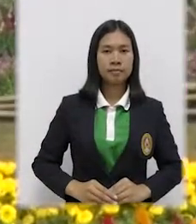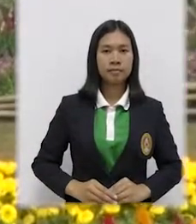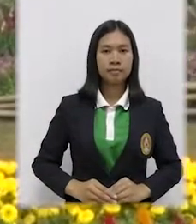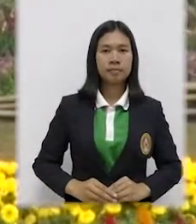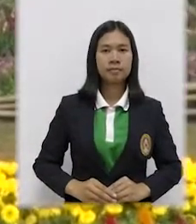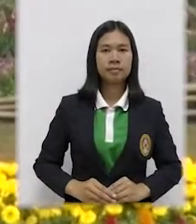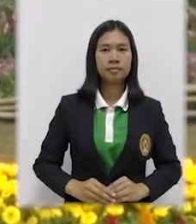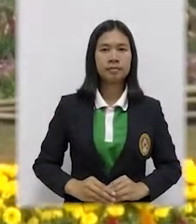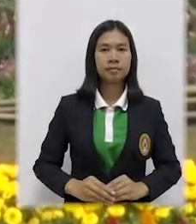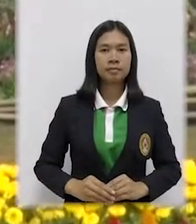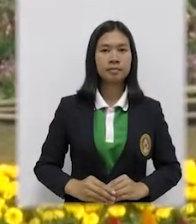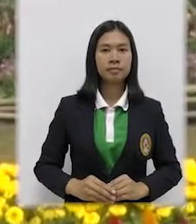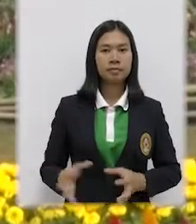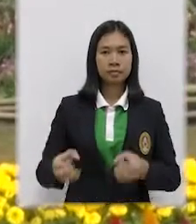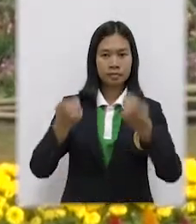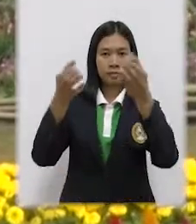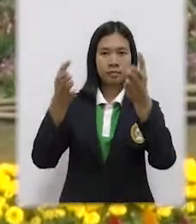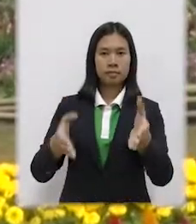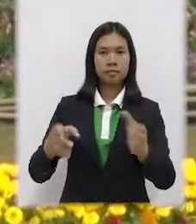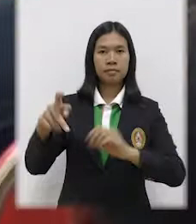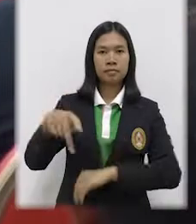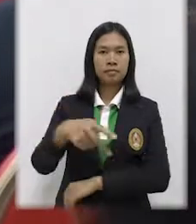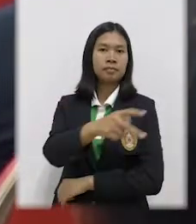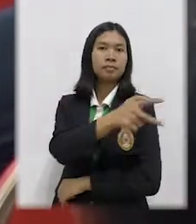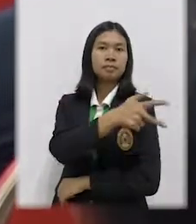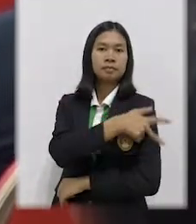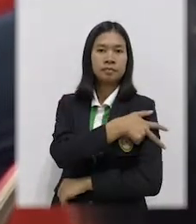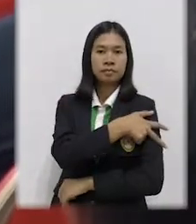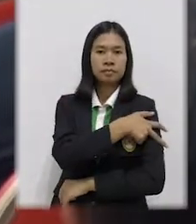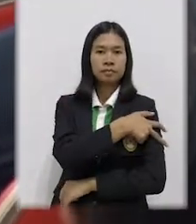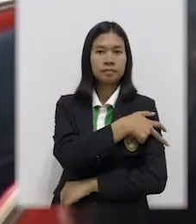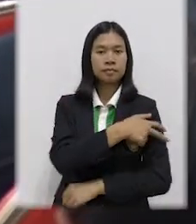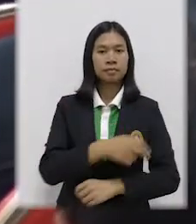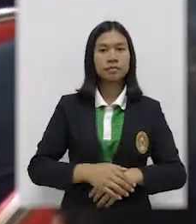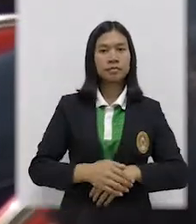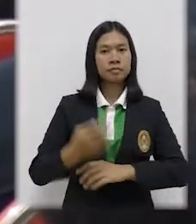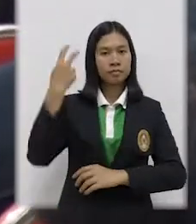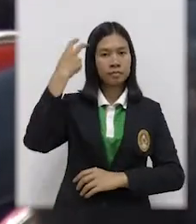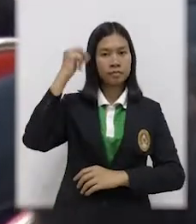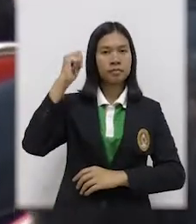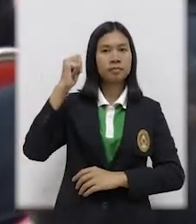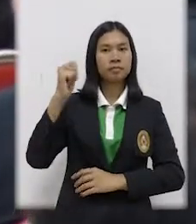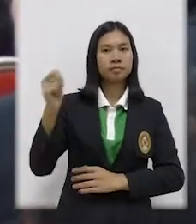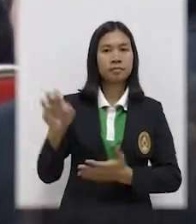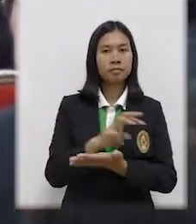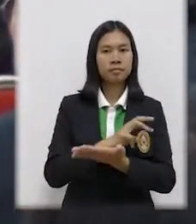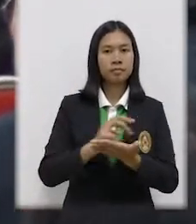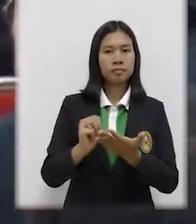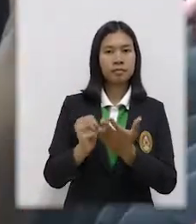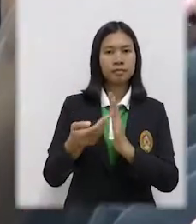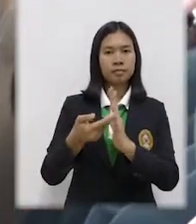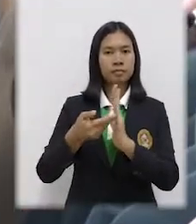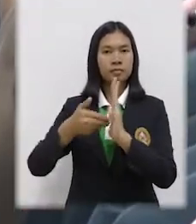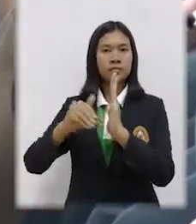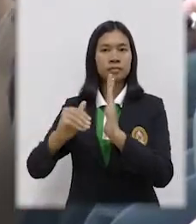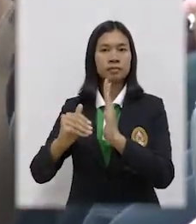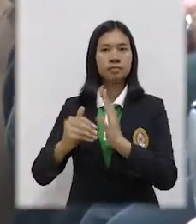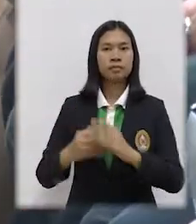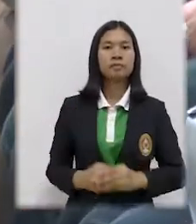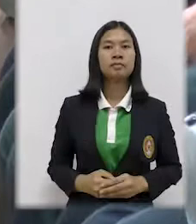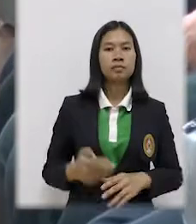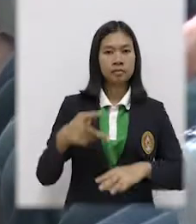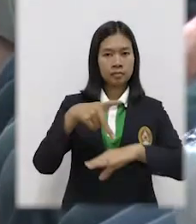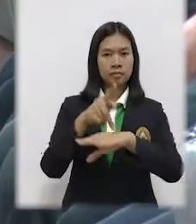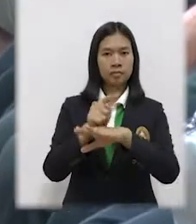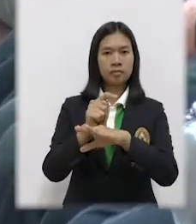ยได้ประโยชน์โดยมีศาสตราจารย์พิเศษดร.สุรเกียรติเสถียรไทยนายกสภามหาวิทยาลัยเทคโนโลยีราชมงคล